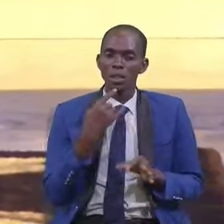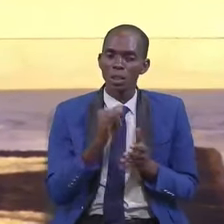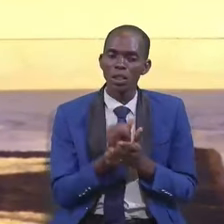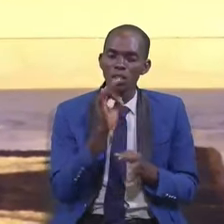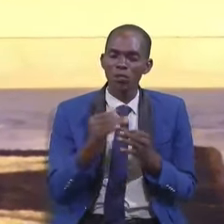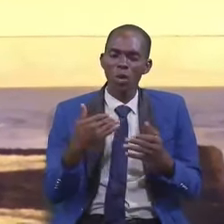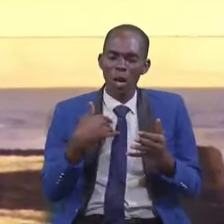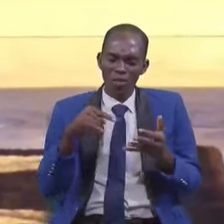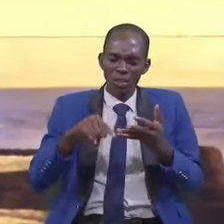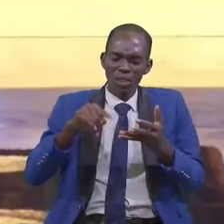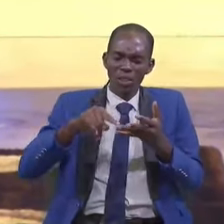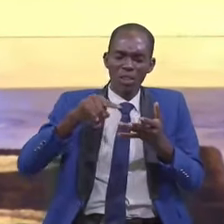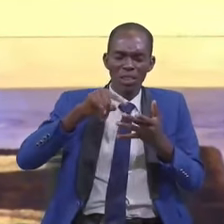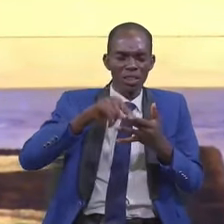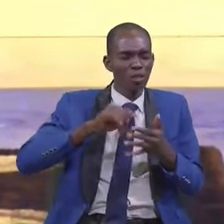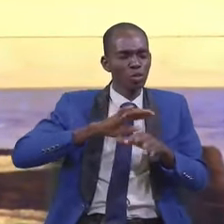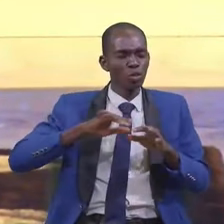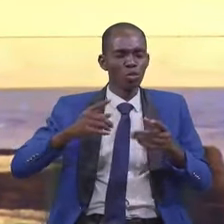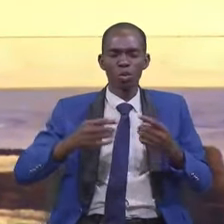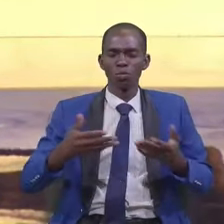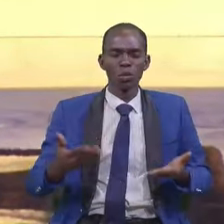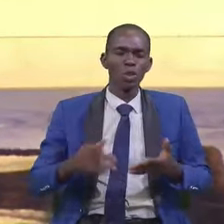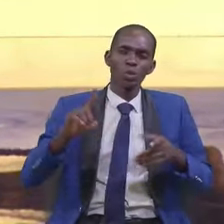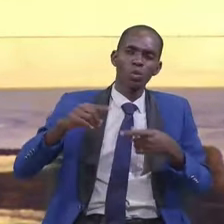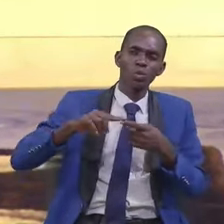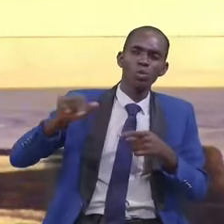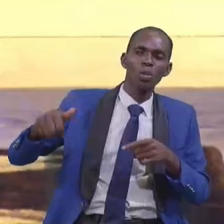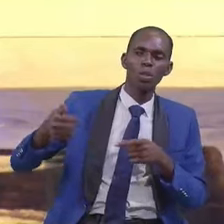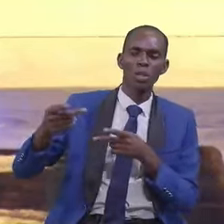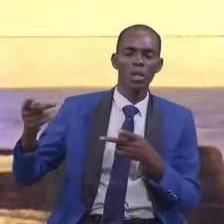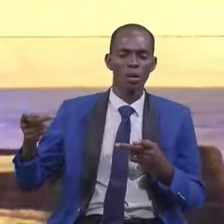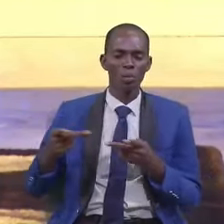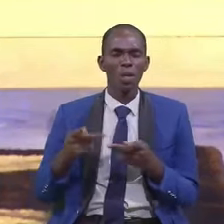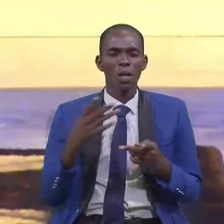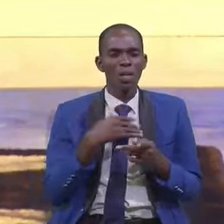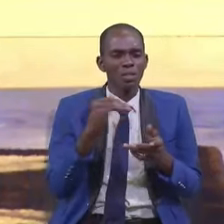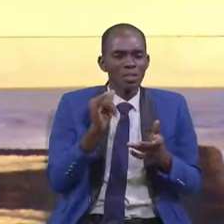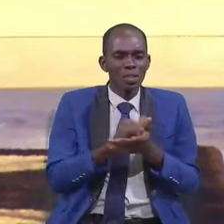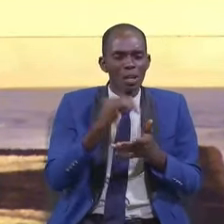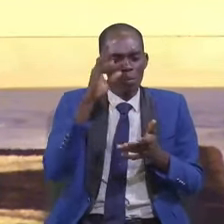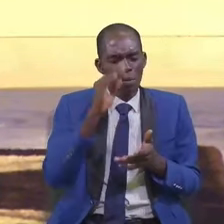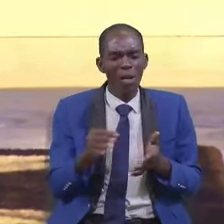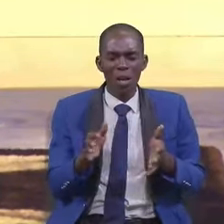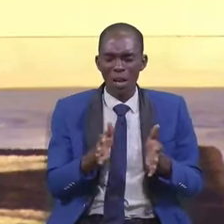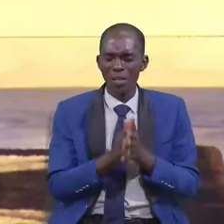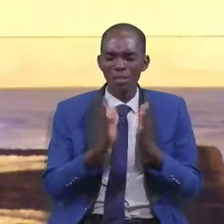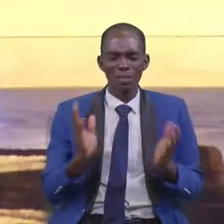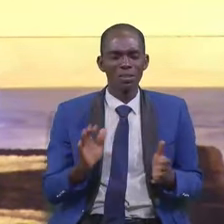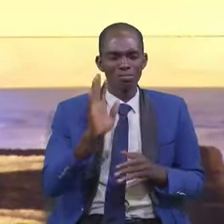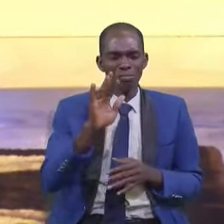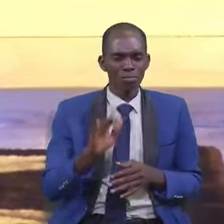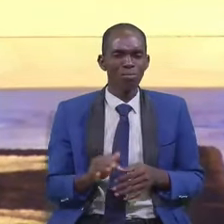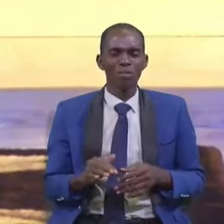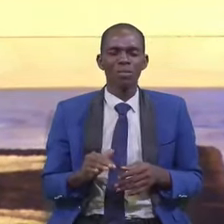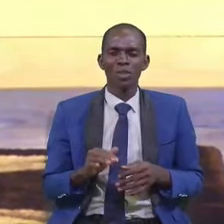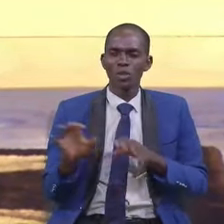on vous fait analyse. Peut-être on vous donne une fiche à remplir. Est-ce que vous buvez? Est-ce que vous faites dans votre famille? Vous devez